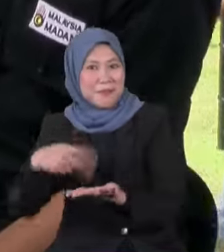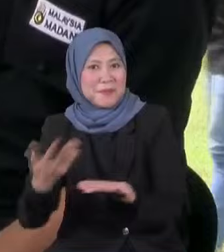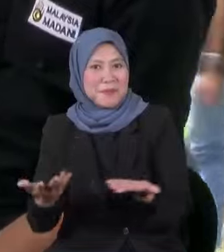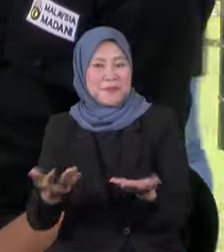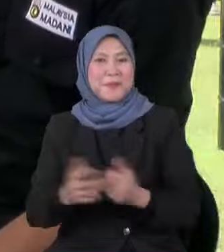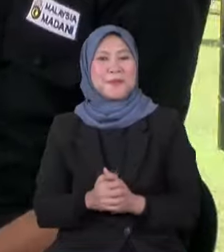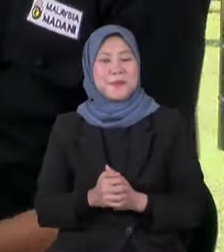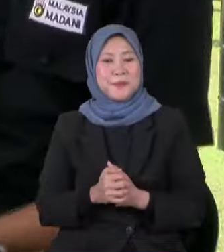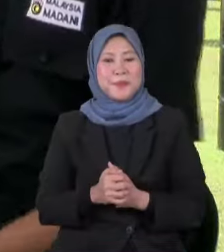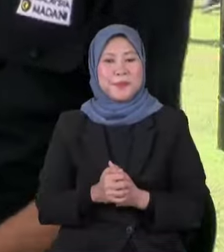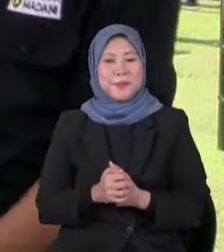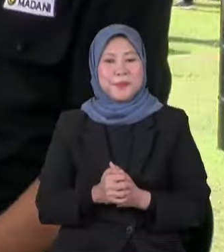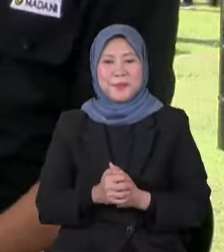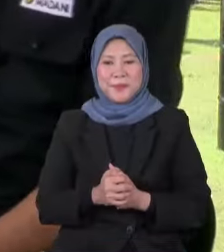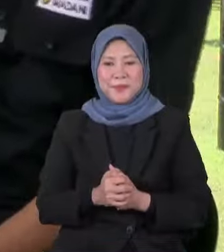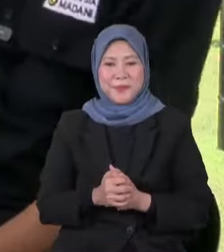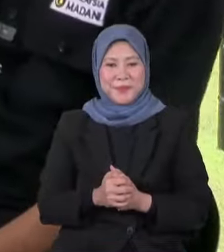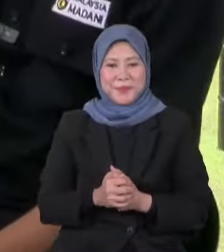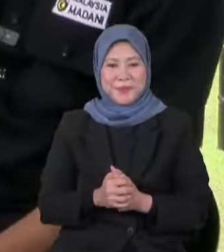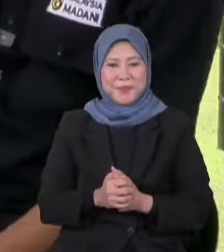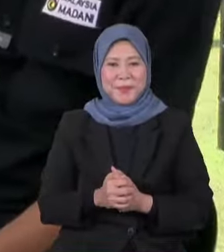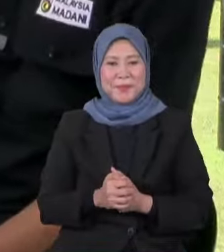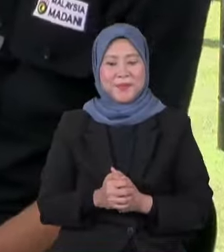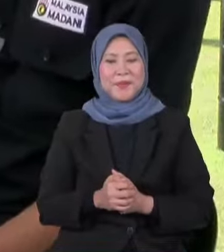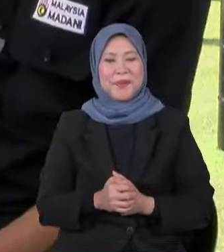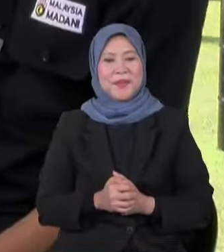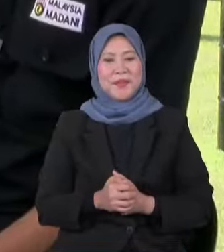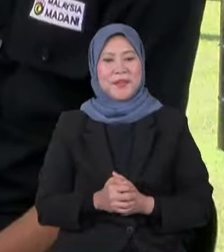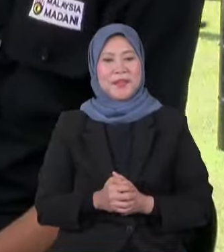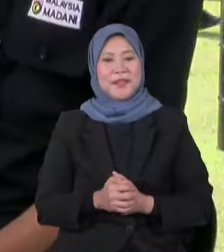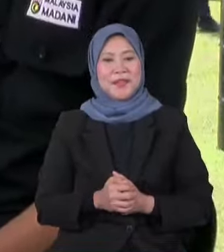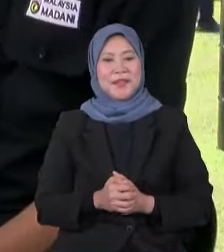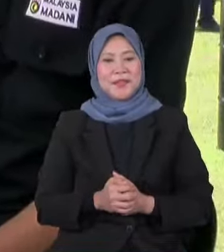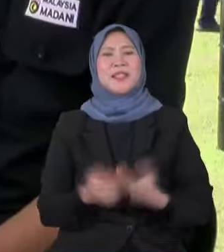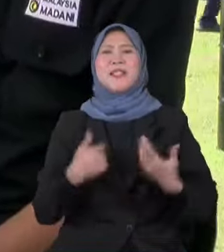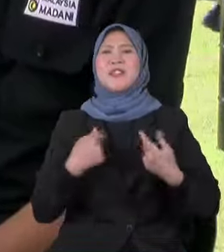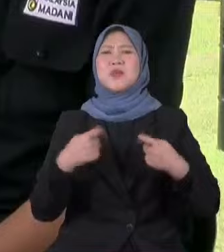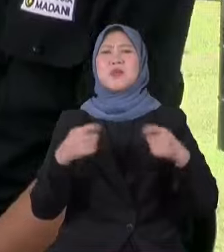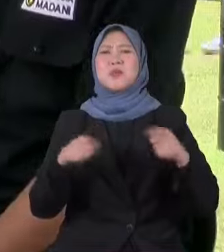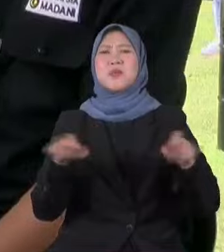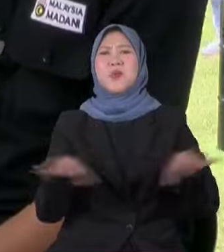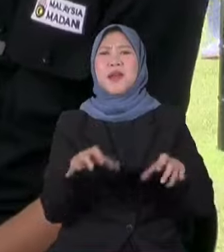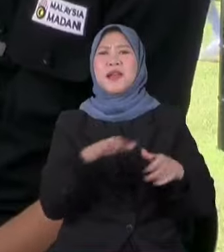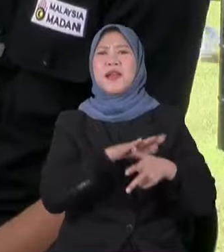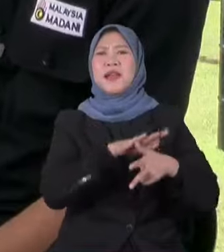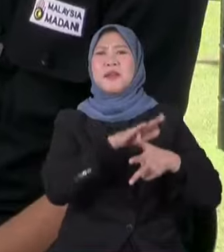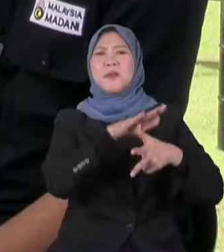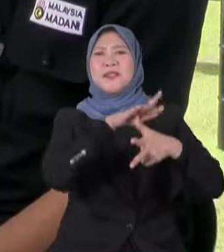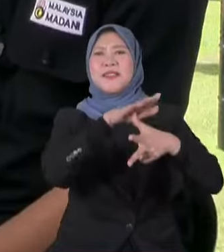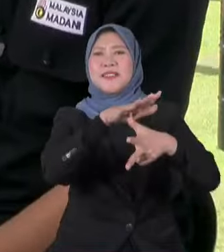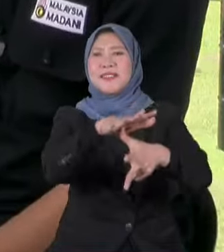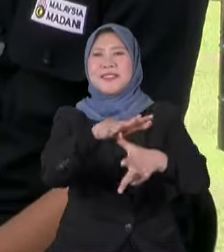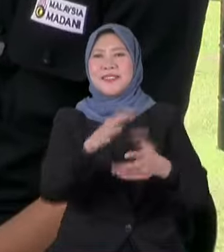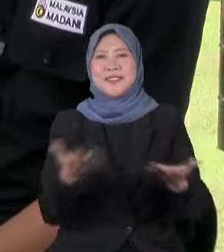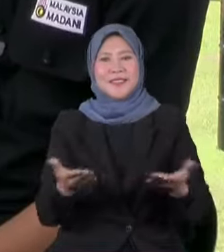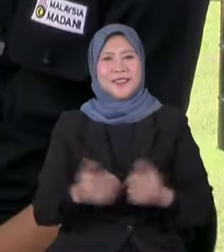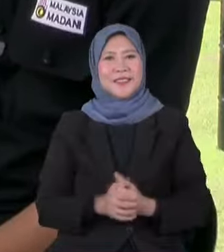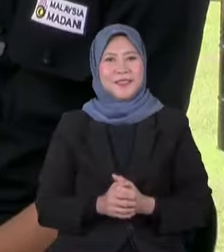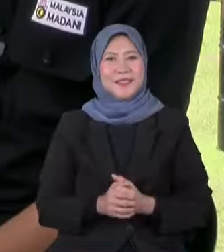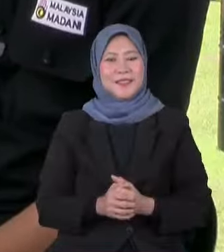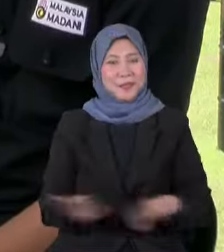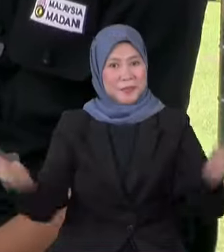Persembahan tahun ni dengan Zepo lah. Dengan Zepo saya nak cuba buat helikopter lah. Kepala pusing kat bawah. Tapi yang penting sekarang